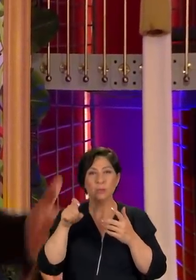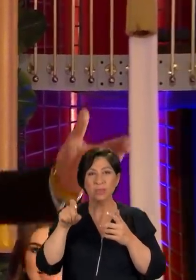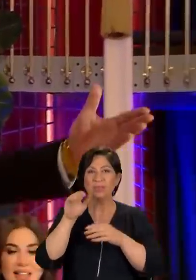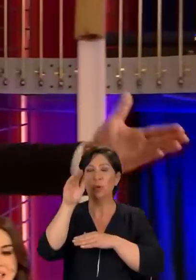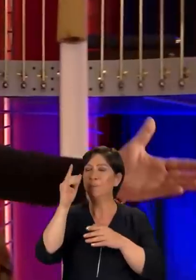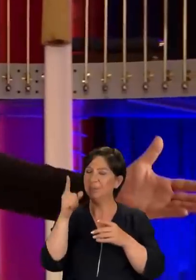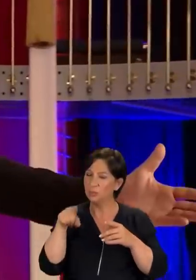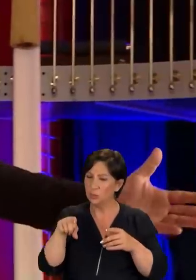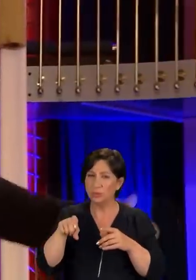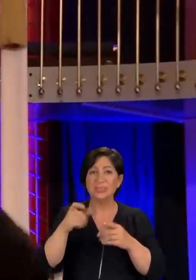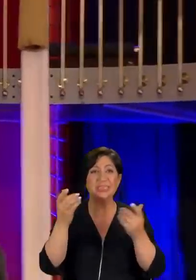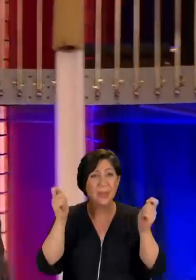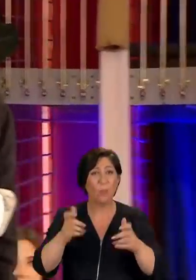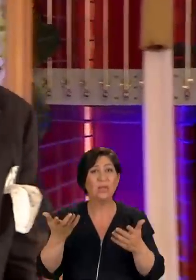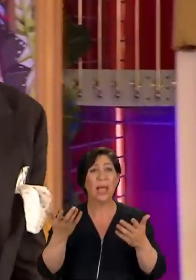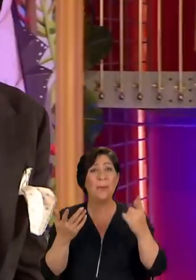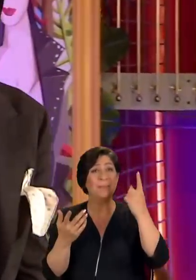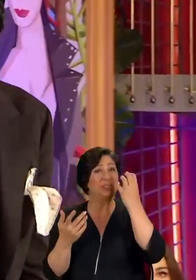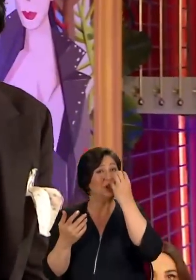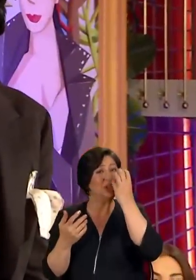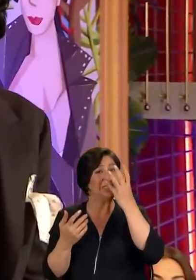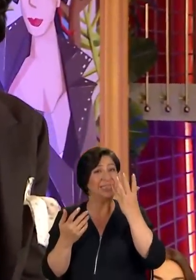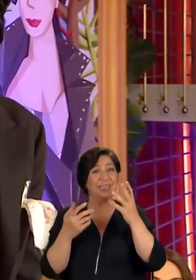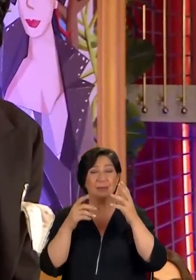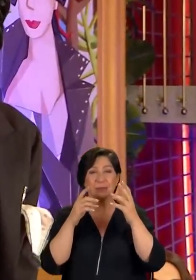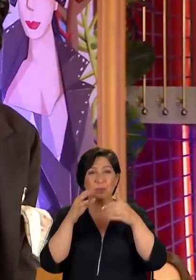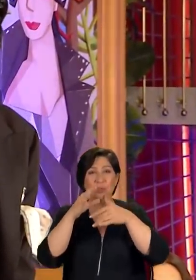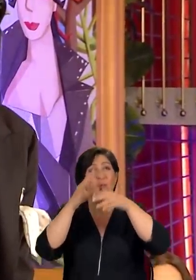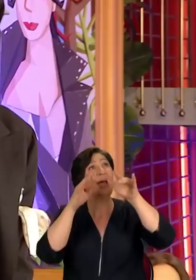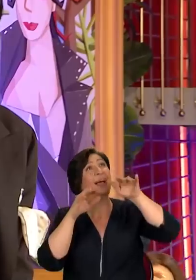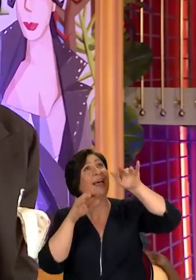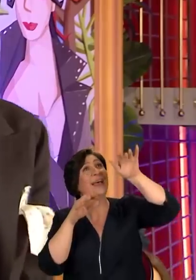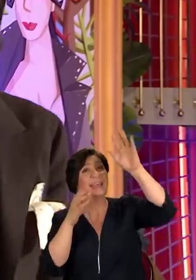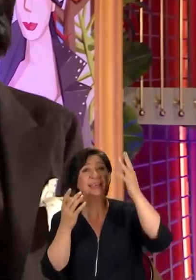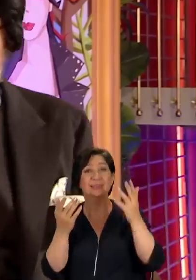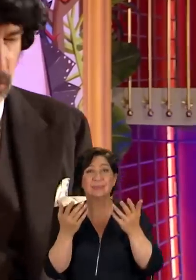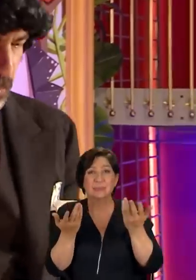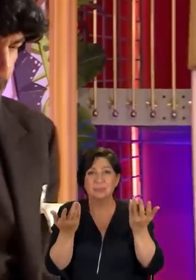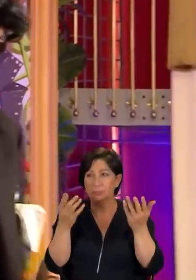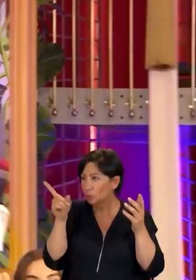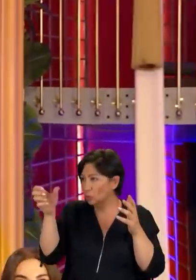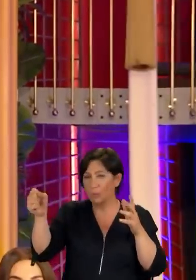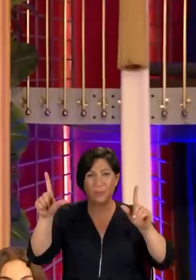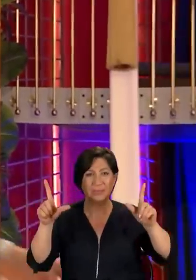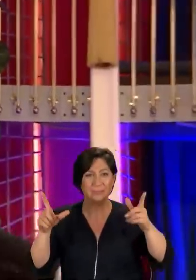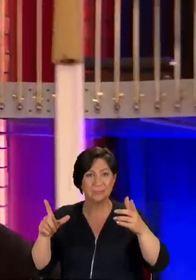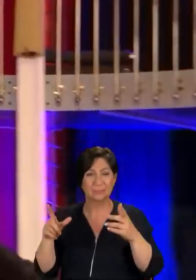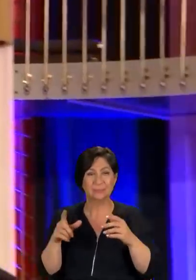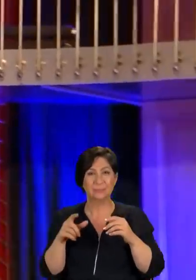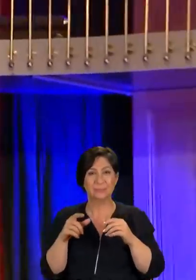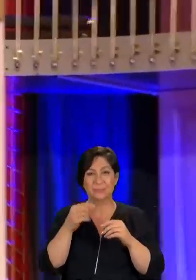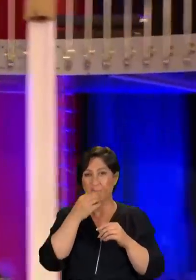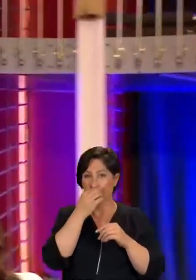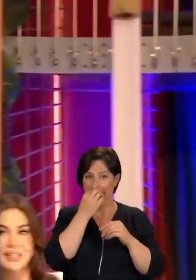yaşıyor da bir solucan yaşıyor da bir Yusufçuk duvarlarda dolaşıyor da. Şimdi bir yeri tutmam gerekiyor. Ne